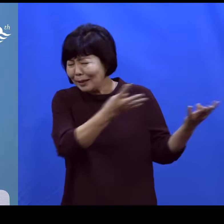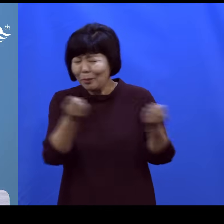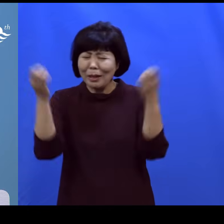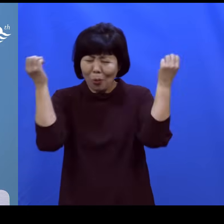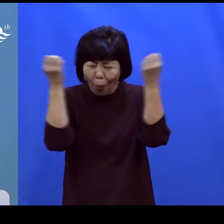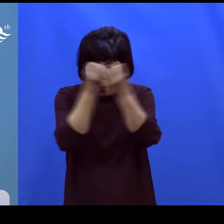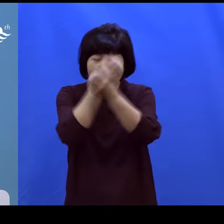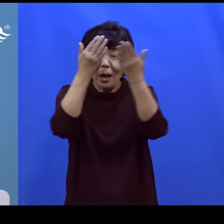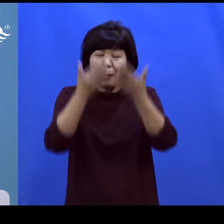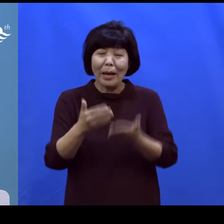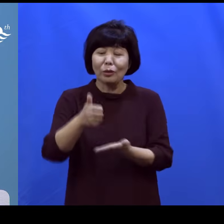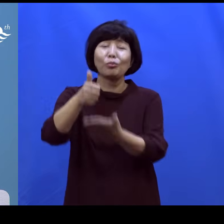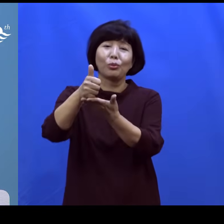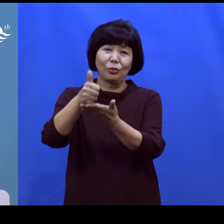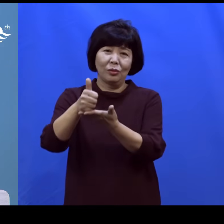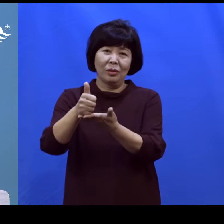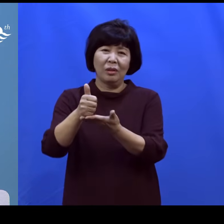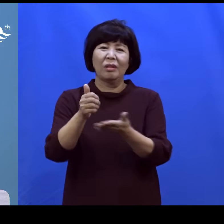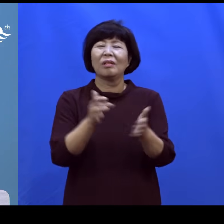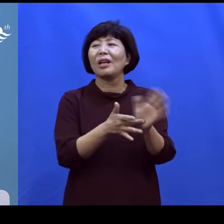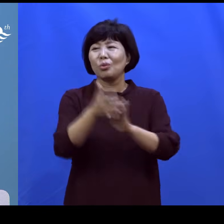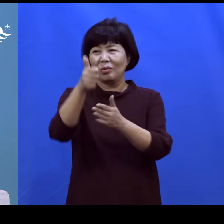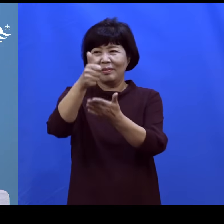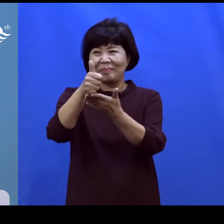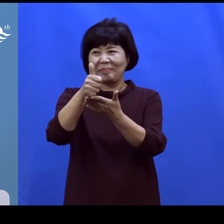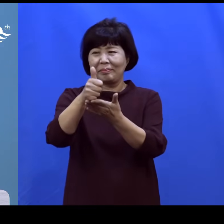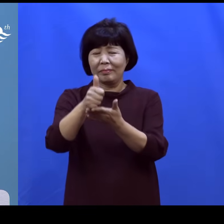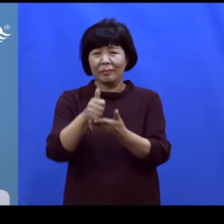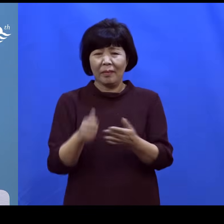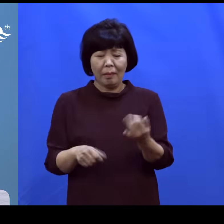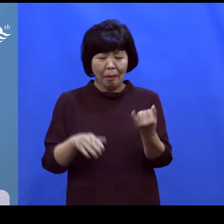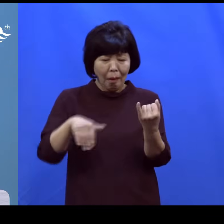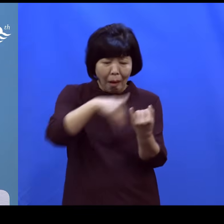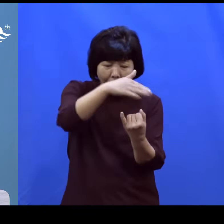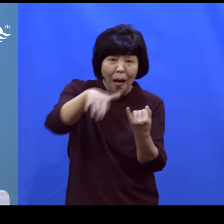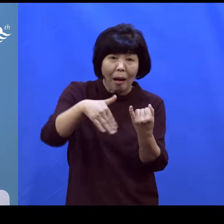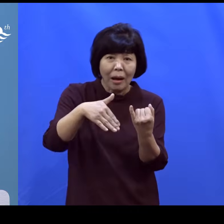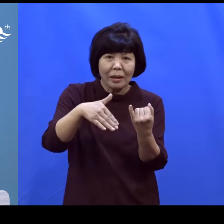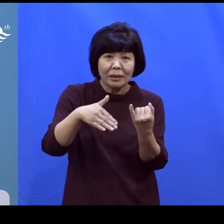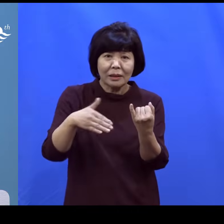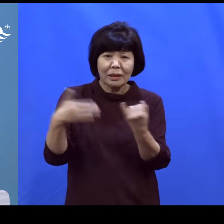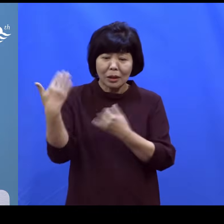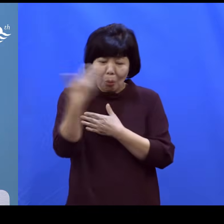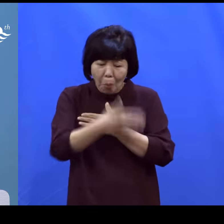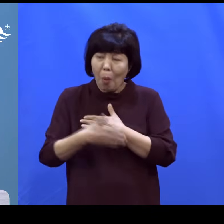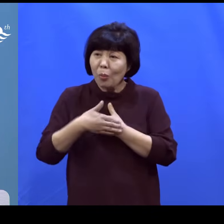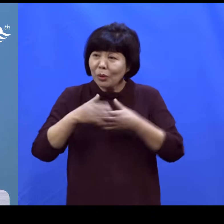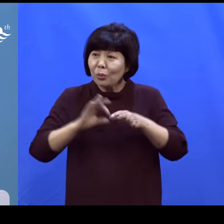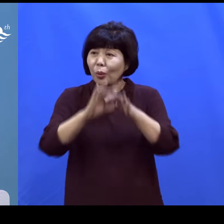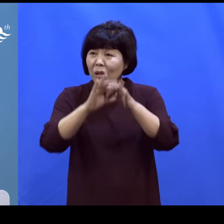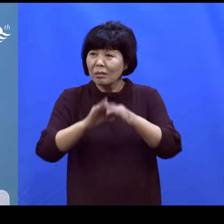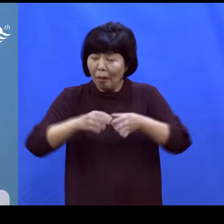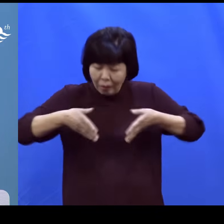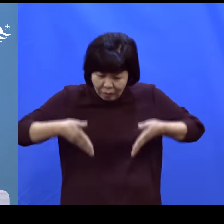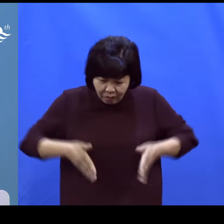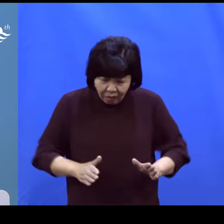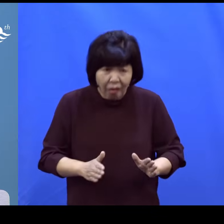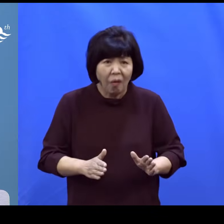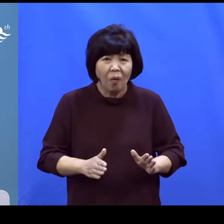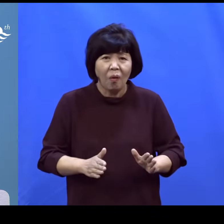예수님이시겠죠. 동정녀의 몸을 빌어 아기로 태어나신 예수를 누가 믿을 수가